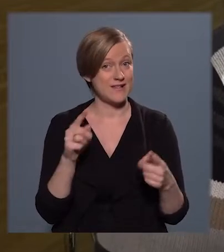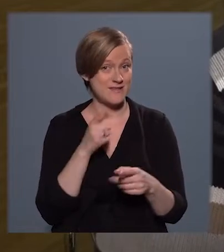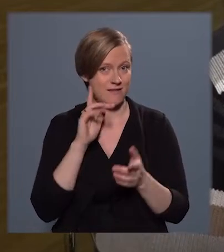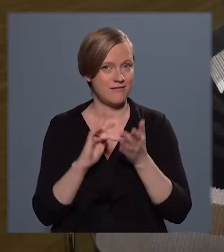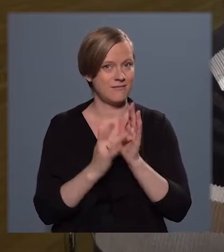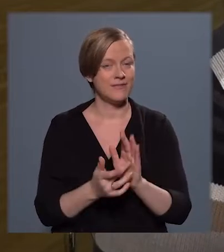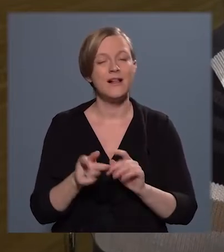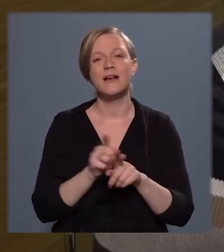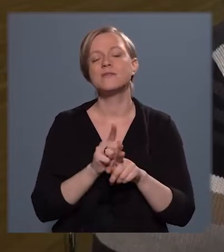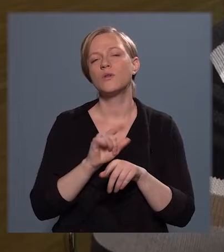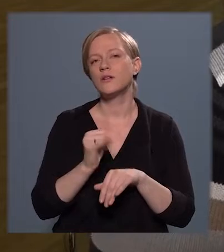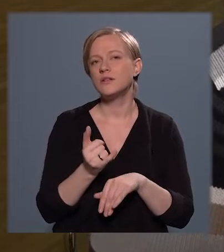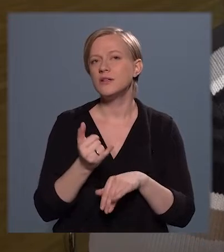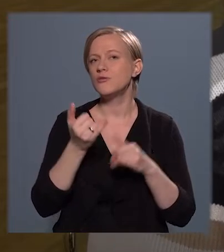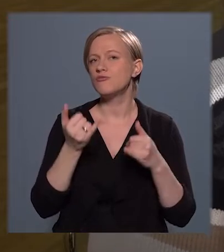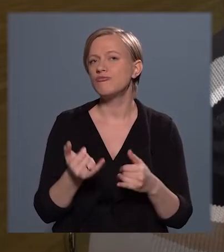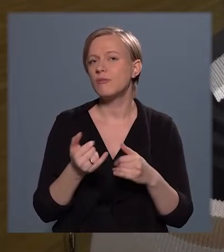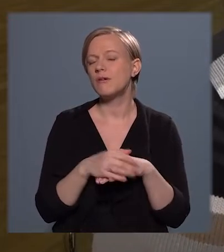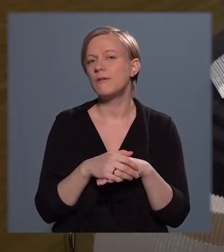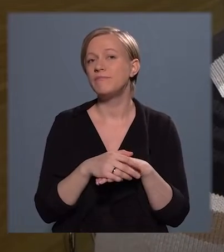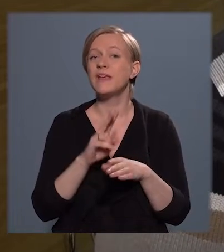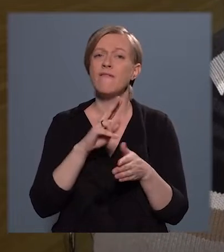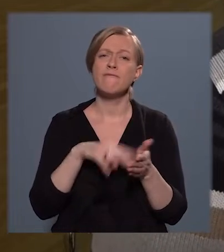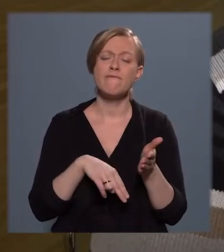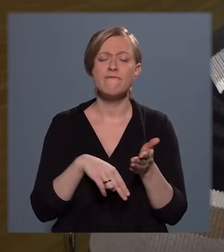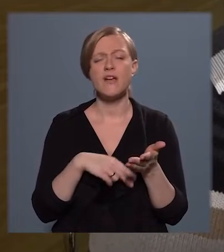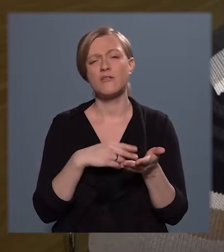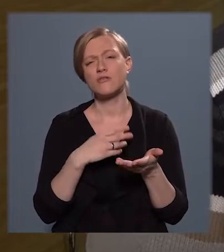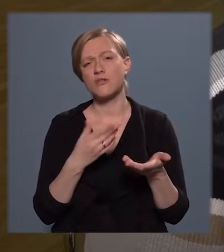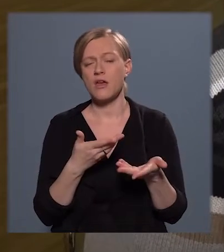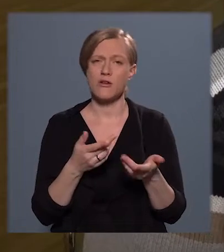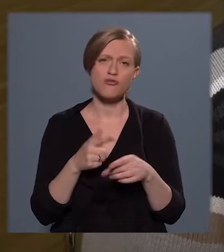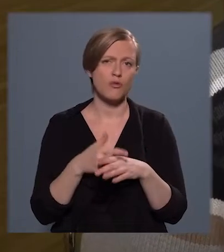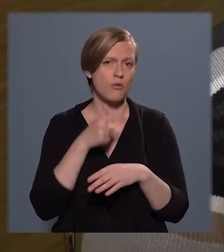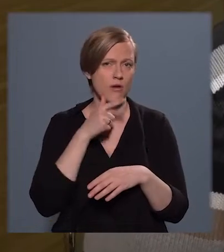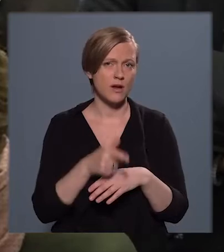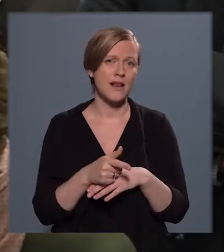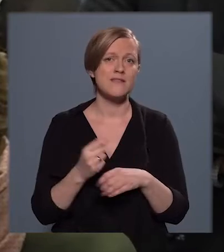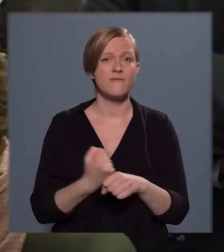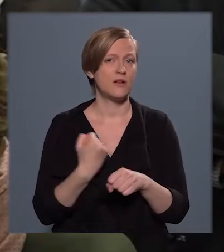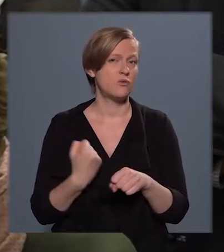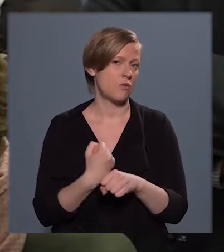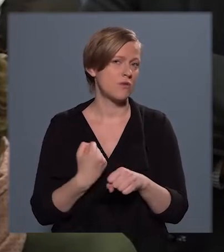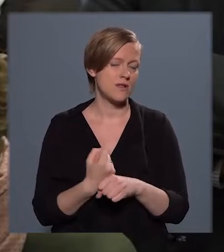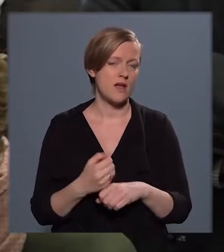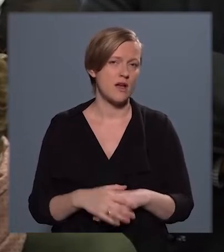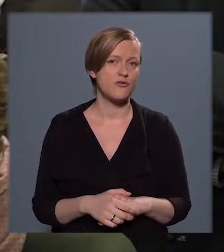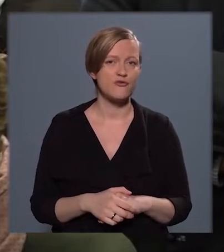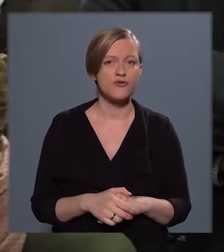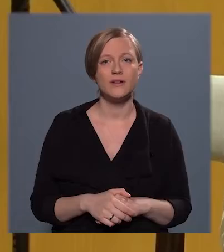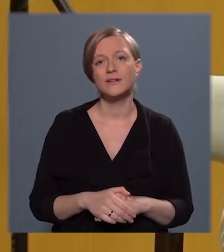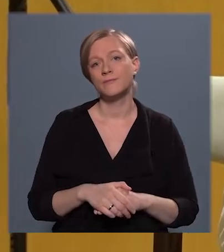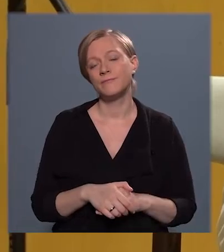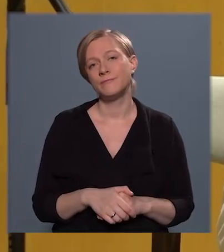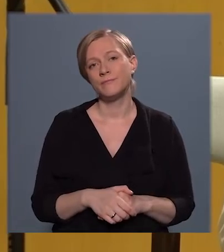és lesz olyan is, ami pedig egy ilyen verses dolog lesz, egy feldolgozás tulajdonképpen a Dilmánó